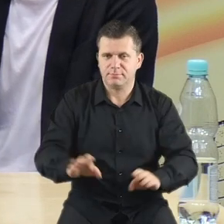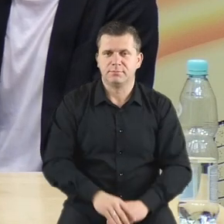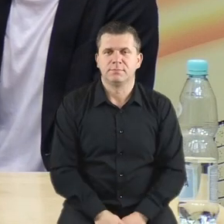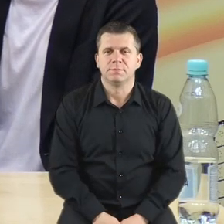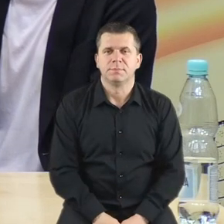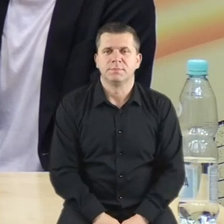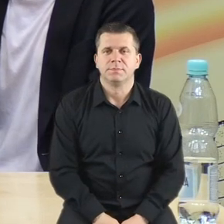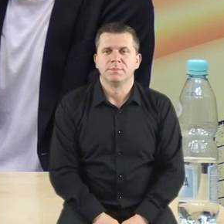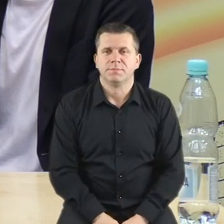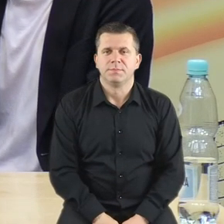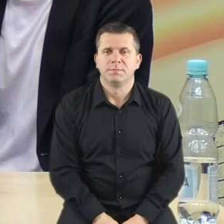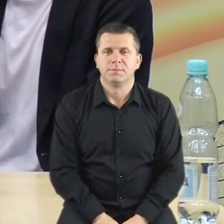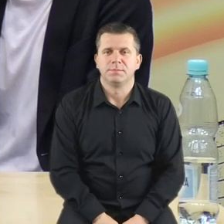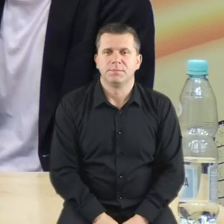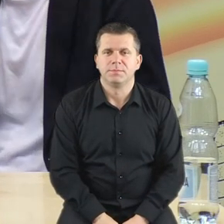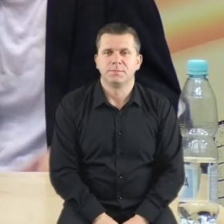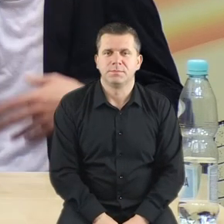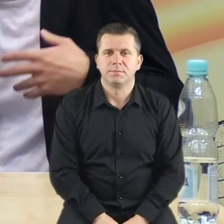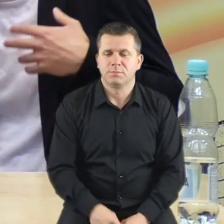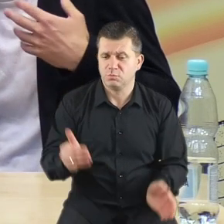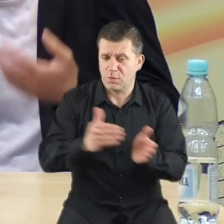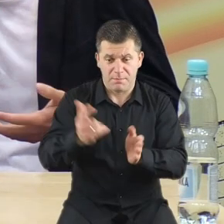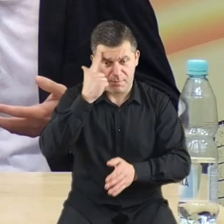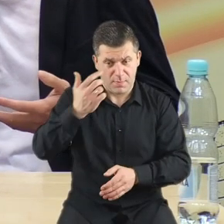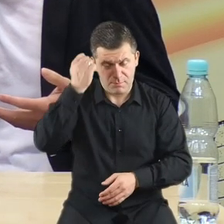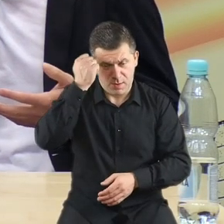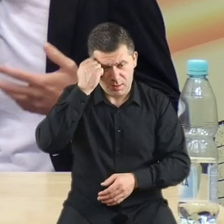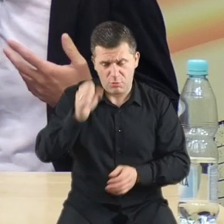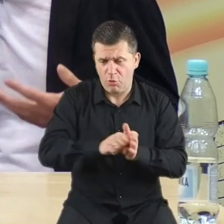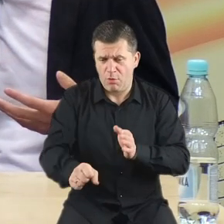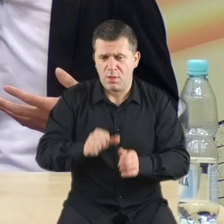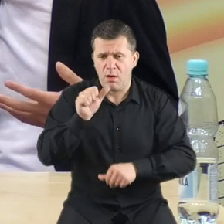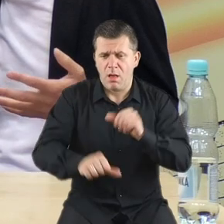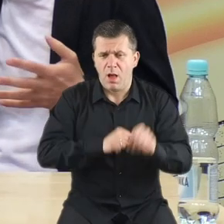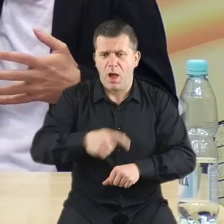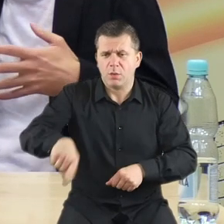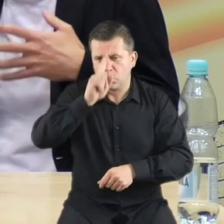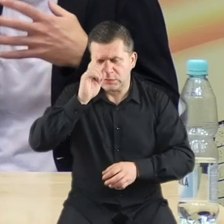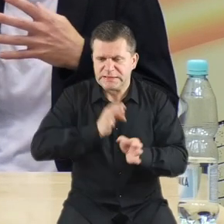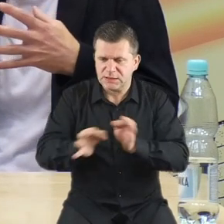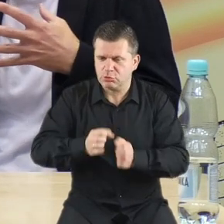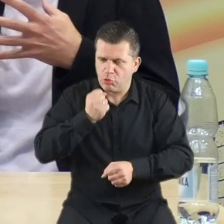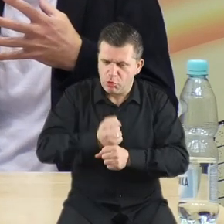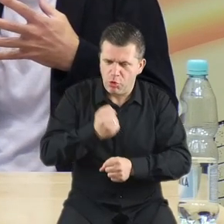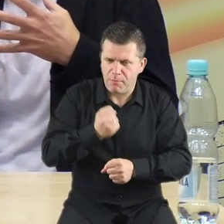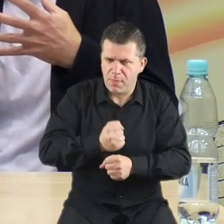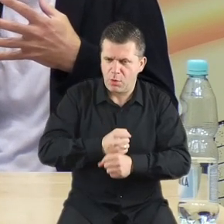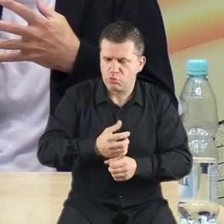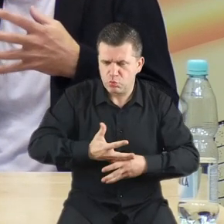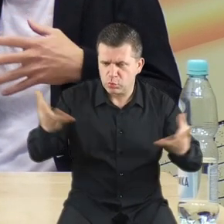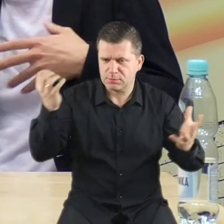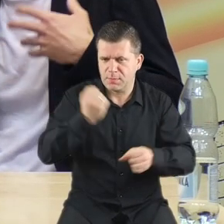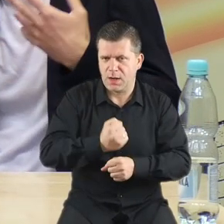to jednak pamiętajmy o tym, że od lat historycy robią wielką pracę, żeby też